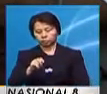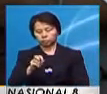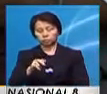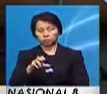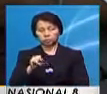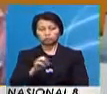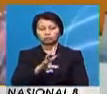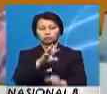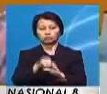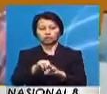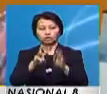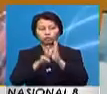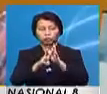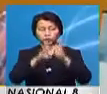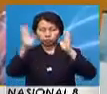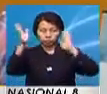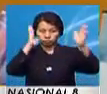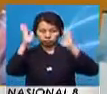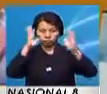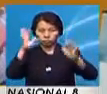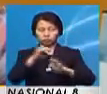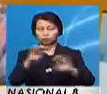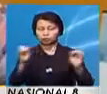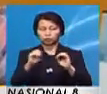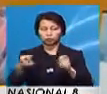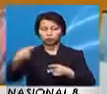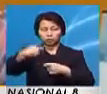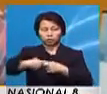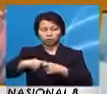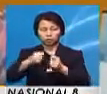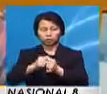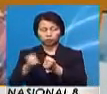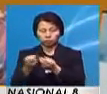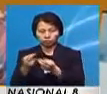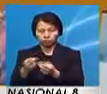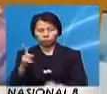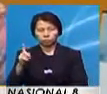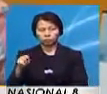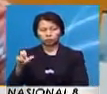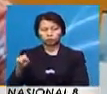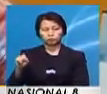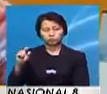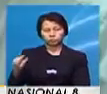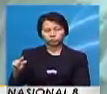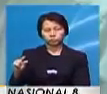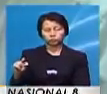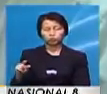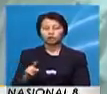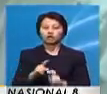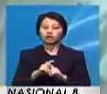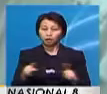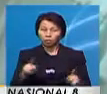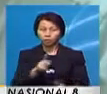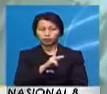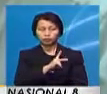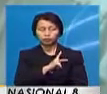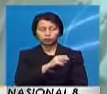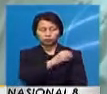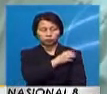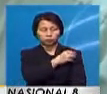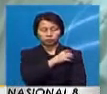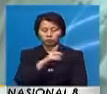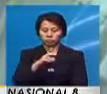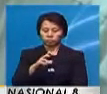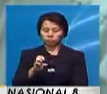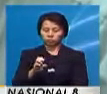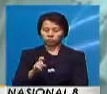merupakan pembabitan mewakili negara dan tiada kaitan dengan pengurusan TSG. Bagaimanapun, Ketua Pegawai Eksekutif